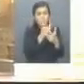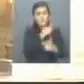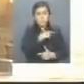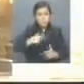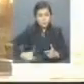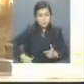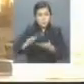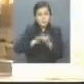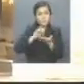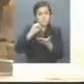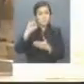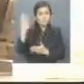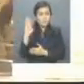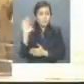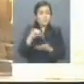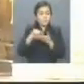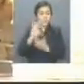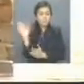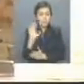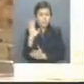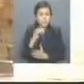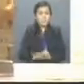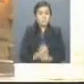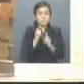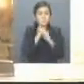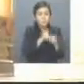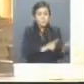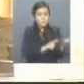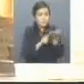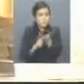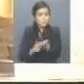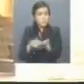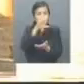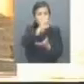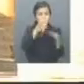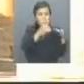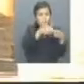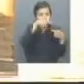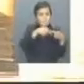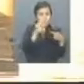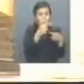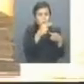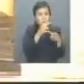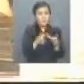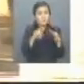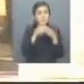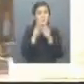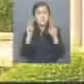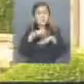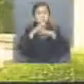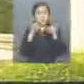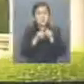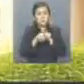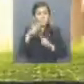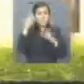ริย์พร้อมกับแสดงความไม่เห็นด้วยกับข้อเสนอของนายวัฒนาเมืองสุขส.ส.พรรคเพื่อไทยที่เป็นหนึ่งในกรรมาธิการนะคะซึ่งเสนอให้มี